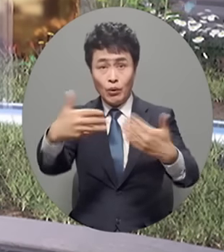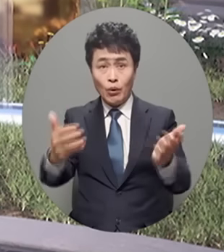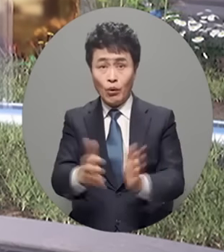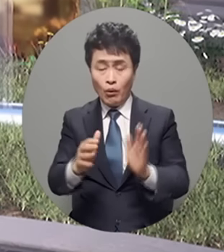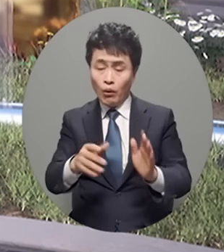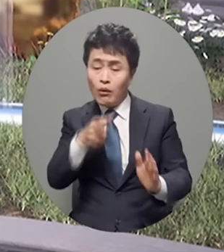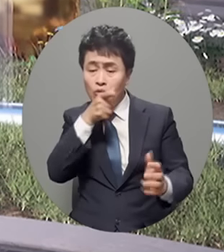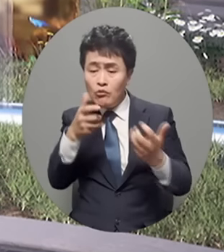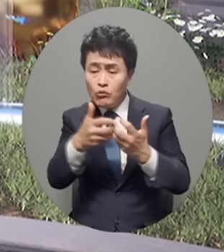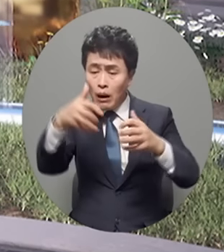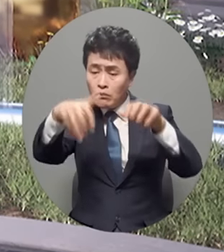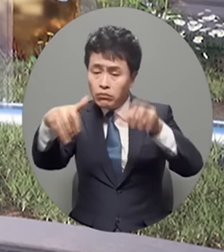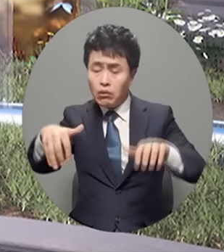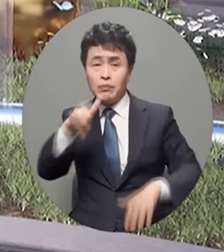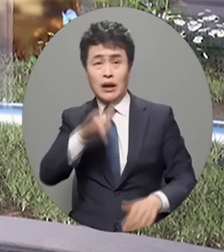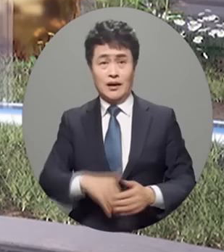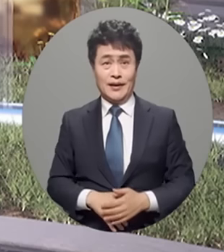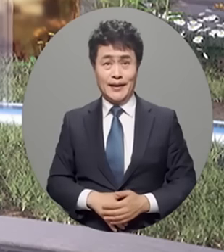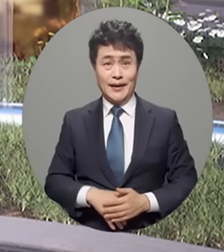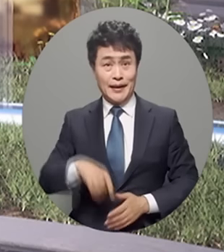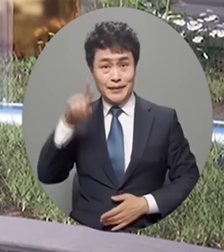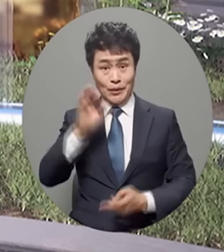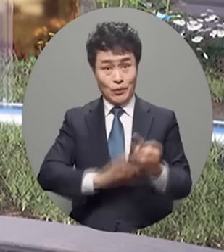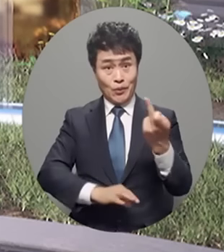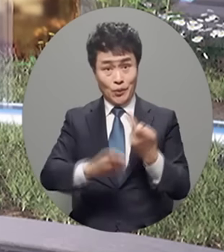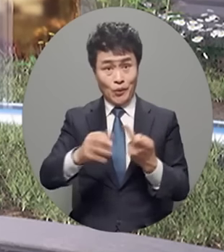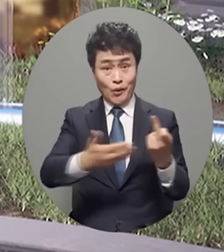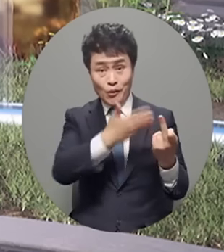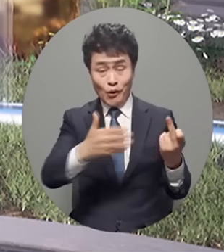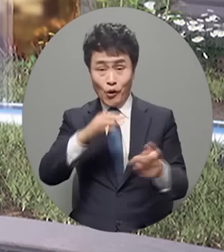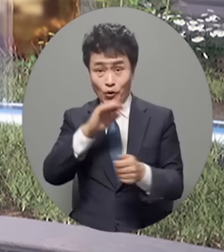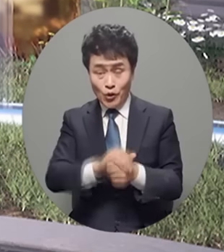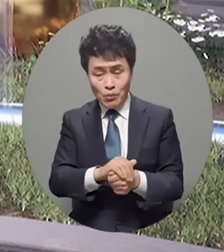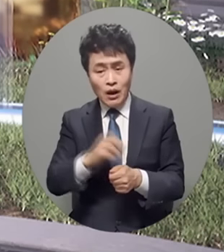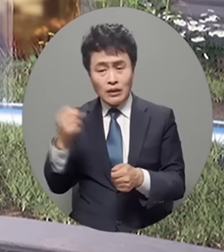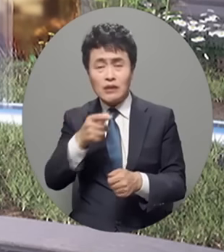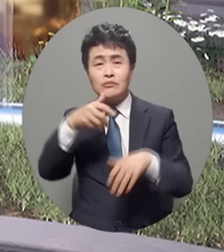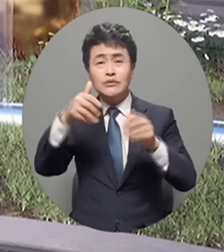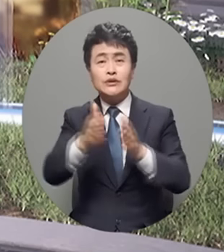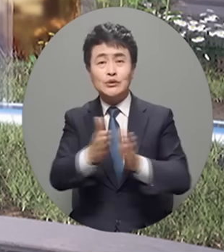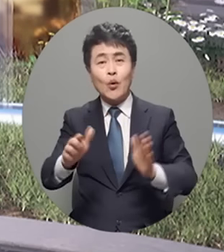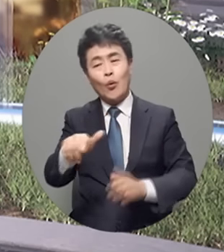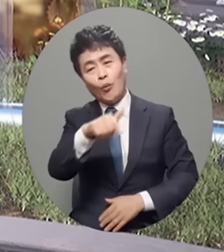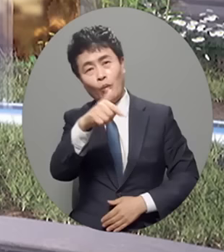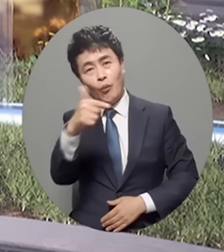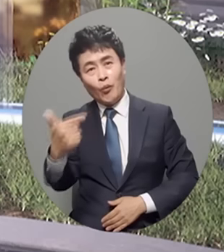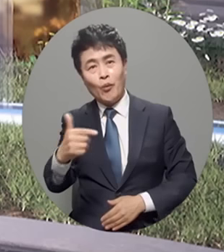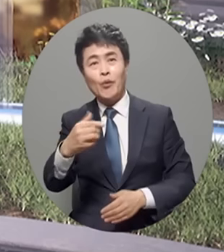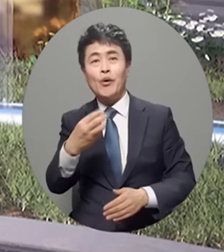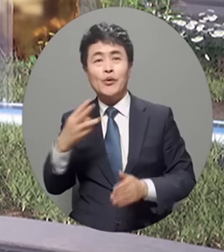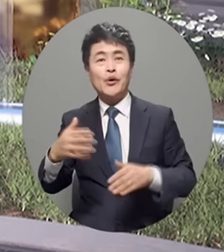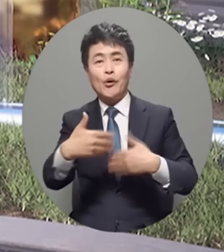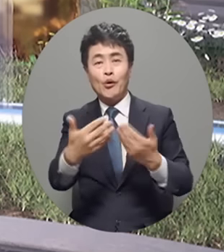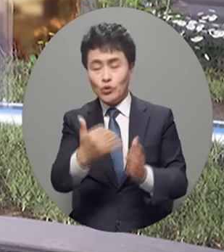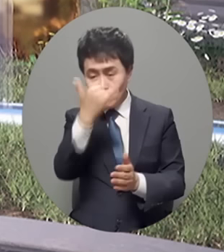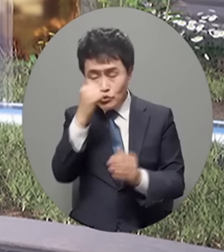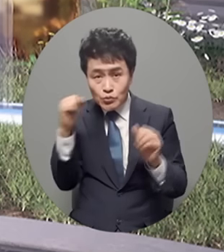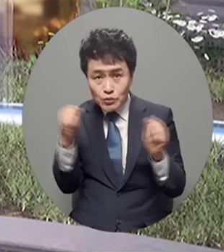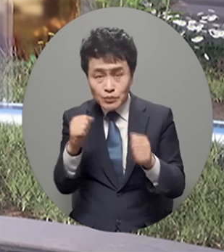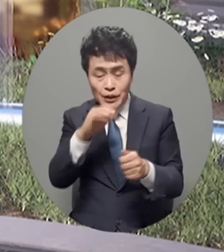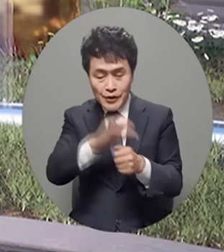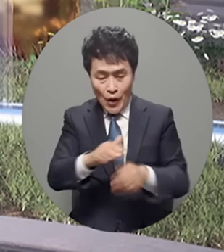우박이 떨어지는 곳도 있겠습니다. 내일 오전에 강원과 경북에서 다시 비가 시작돼 오후에는 경기 동부와 충북 북부,